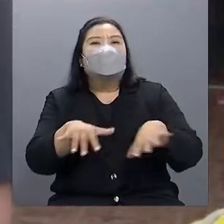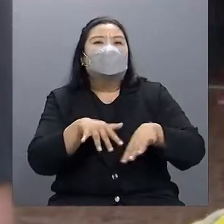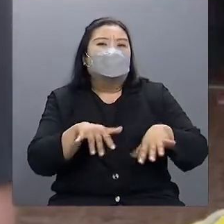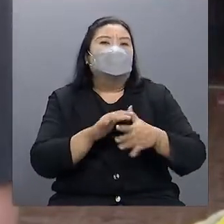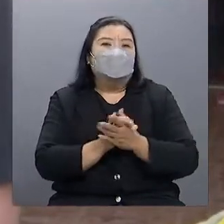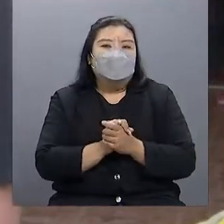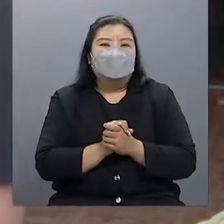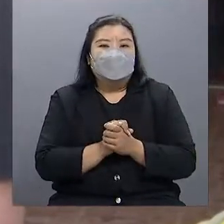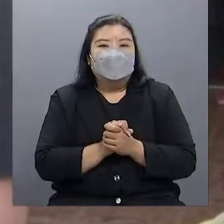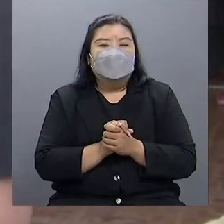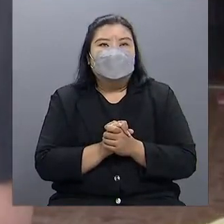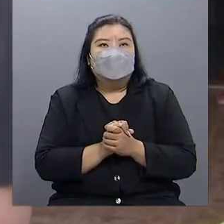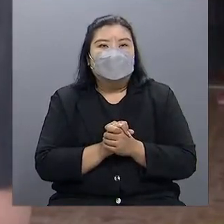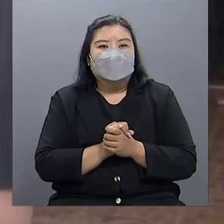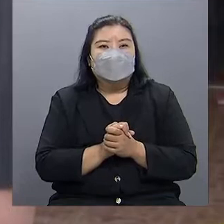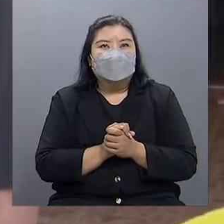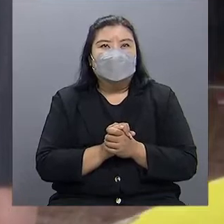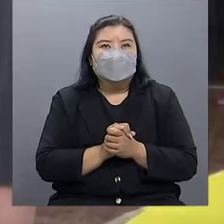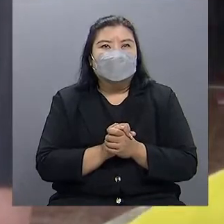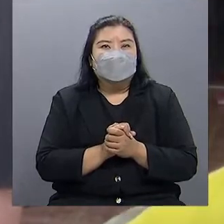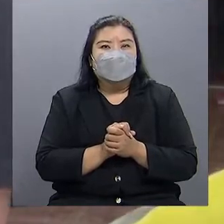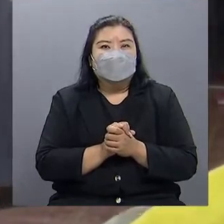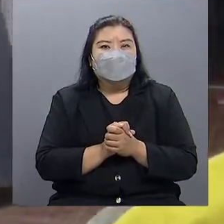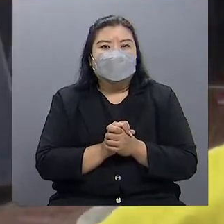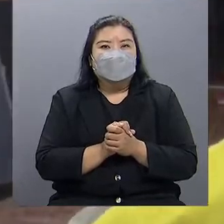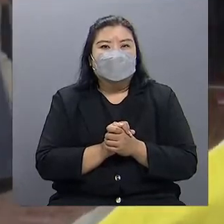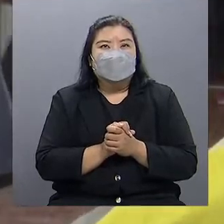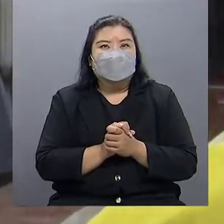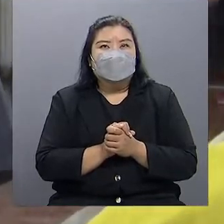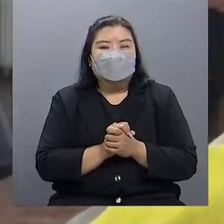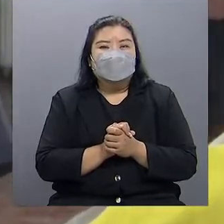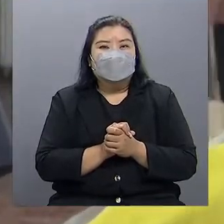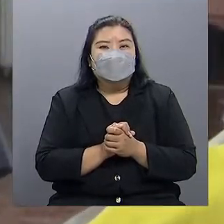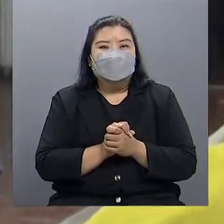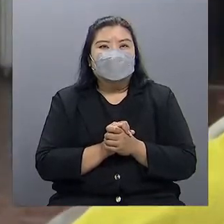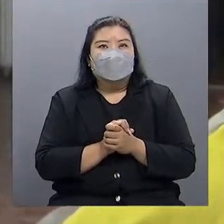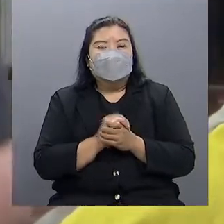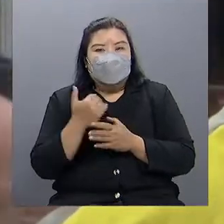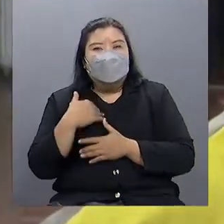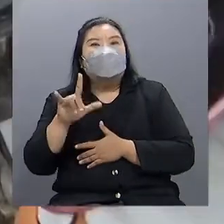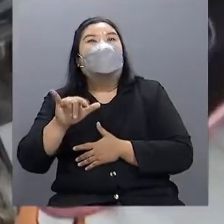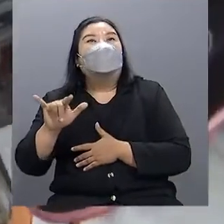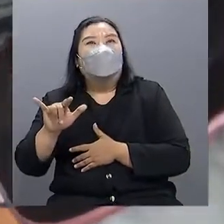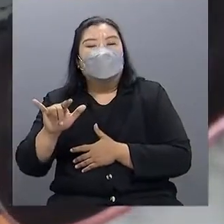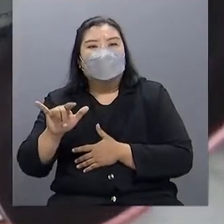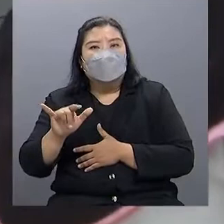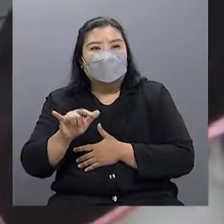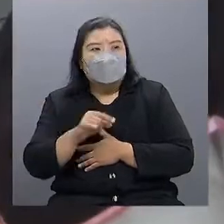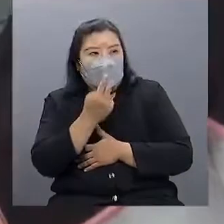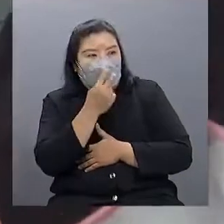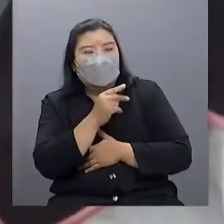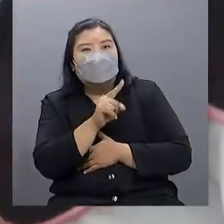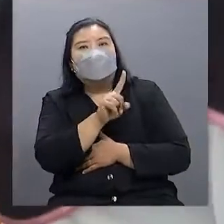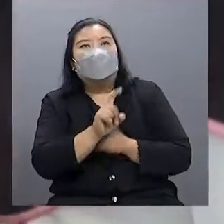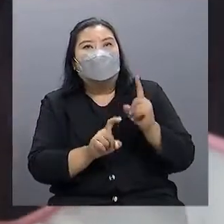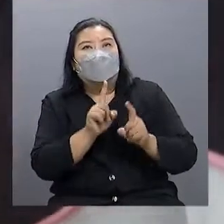อกจากผู้ได้รับความเสียหายญาติพี่น้องของผู้เสียหายนั่นแหละก็จะต้องเยียวยาทางจิตใจให้หน่อย นอนสั่นอยู่ในบ้